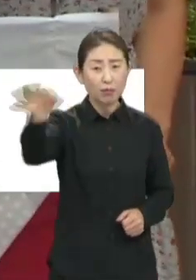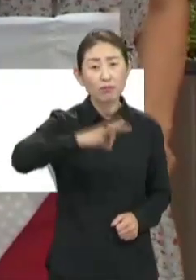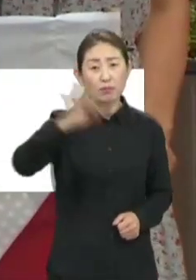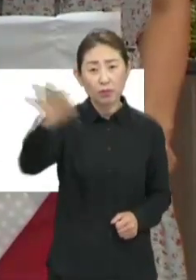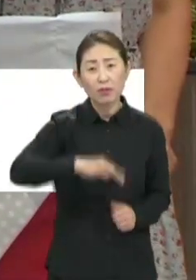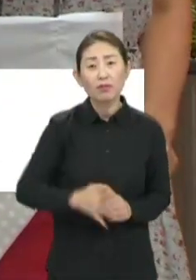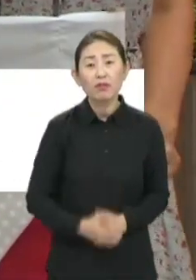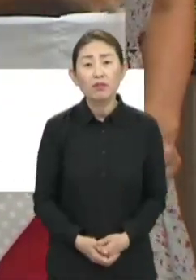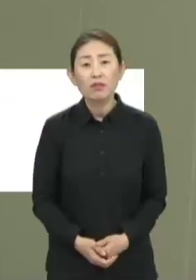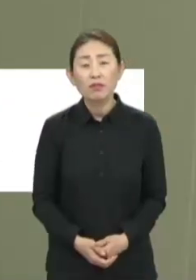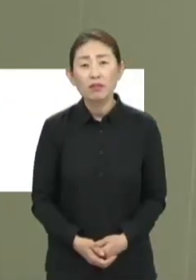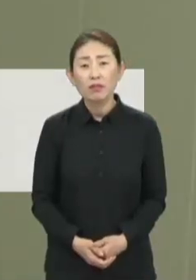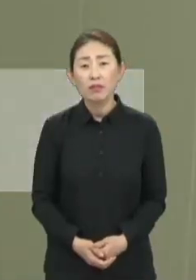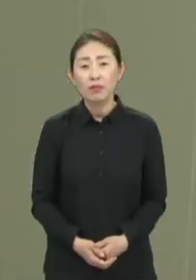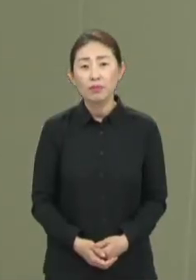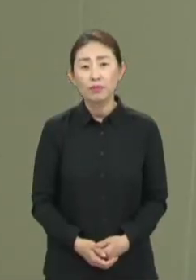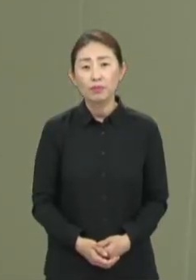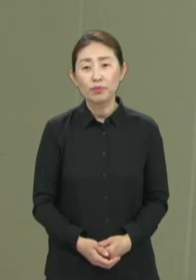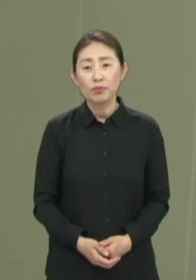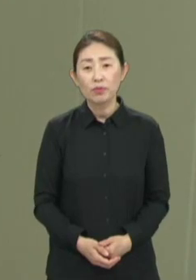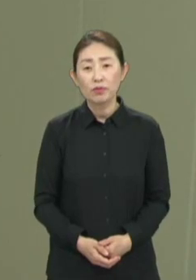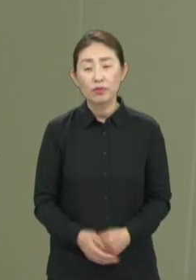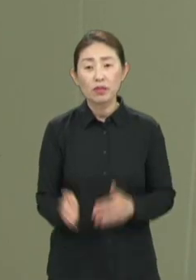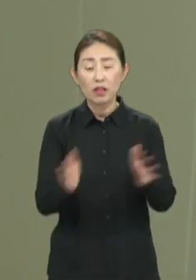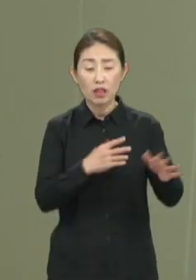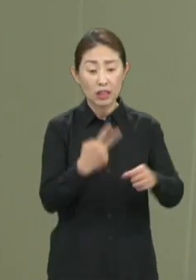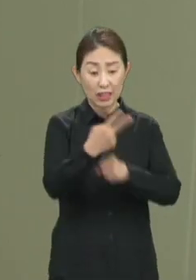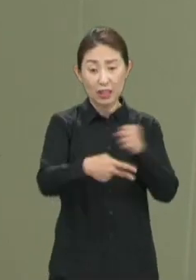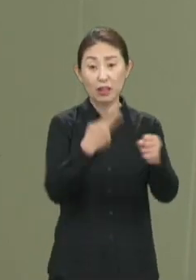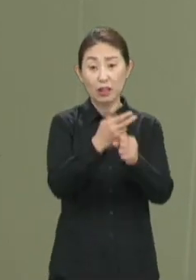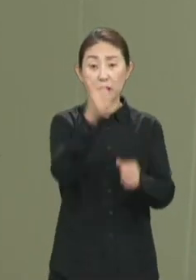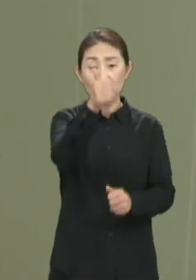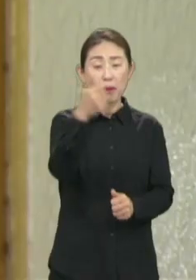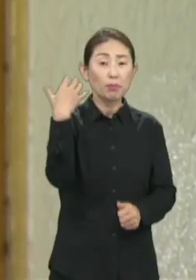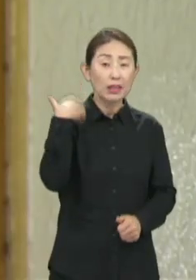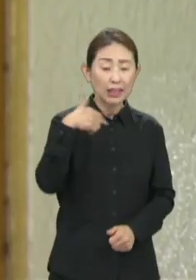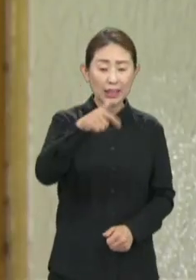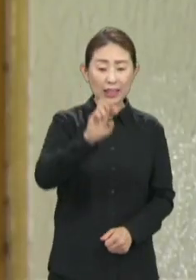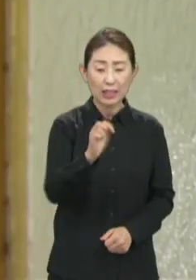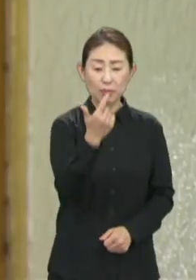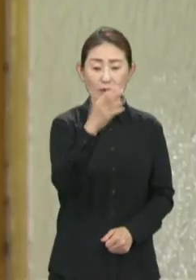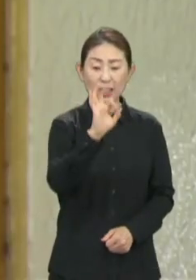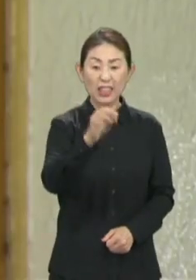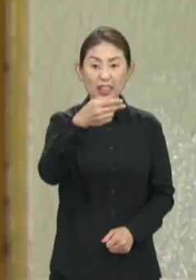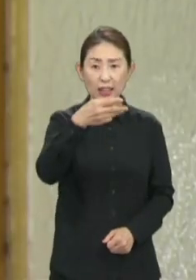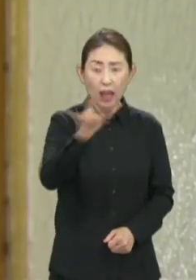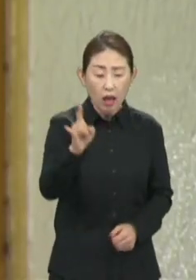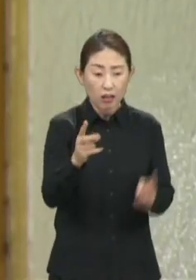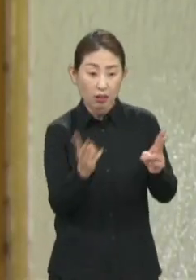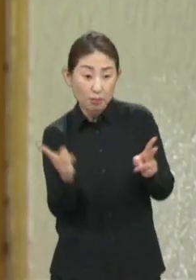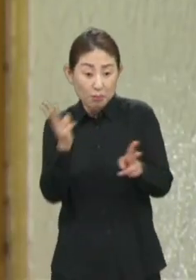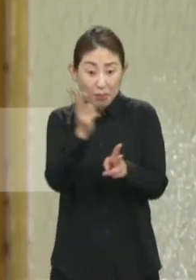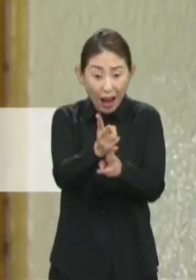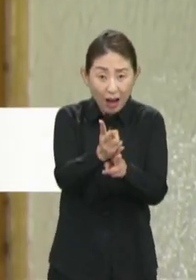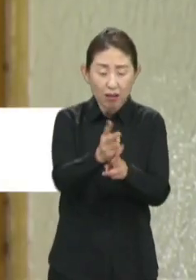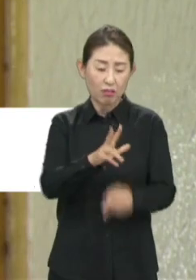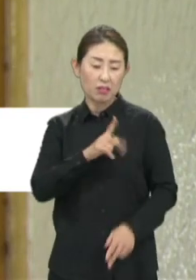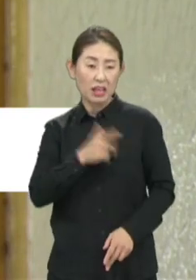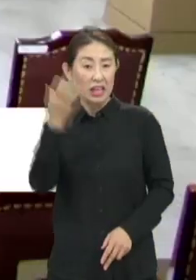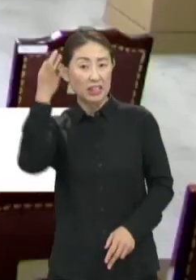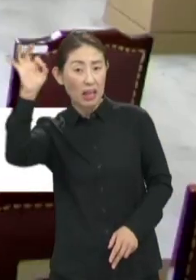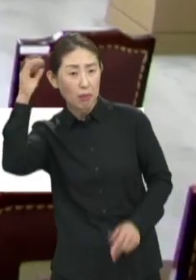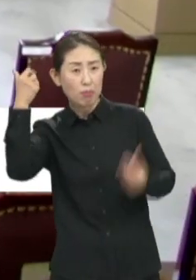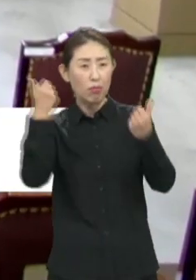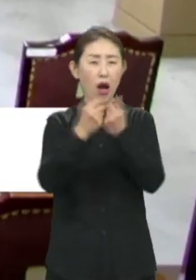반납하라! 반납하라! 앞서 상반기 의장을 맡았던 김홍태 의원의 연임을 놓고 의원들 간 찬반이 엇갈린